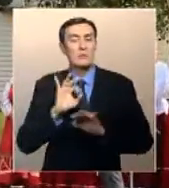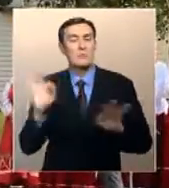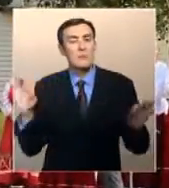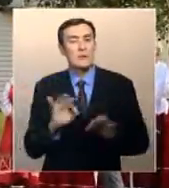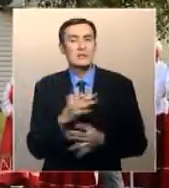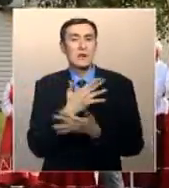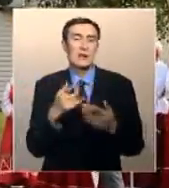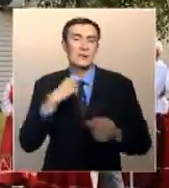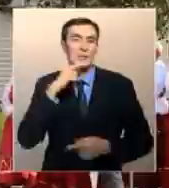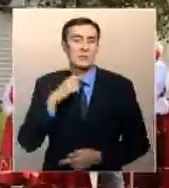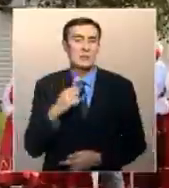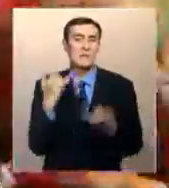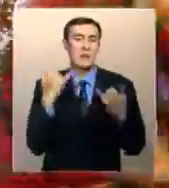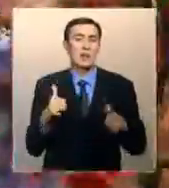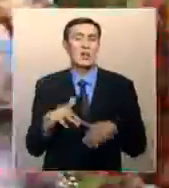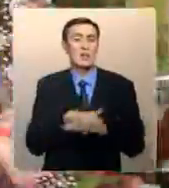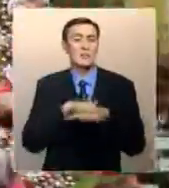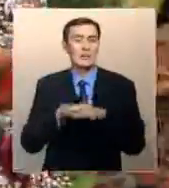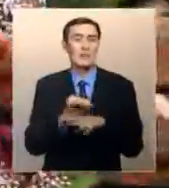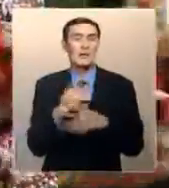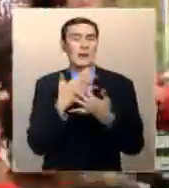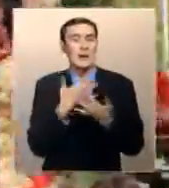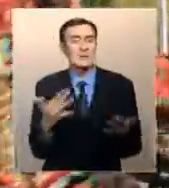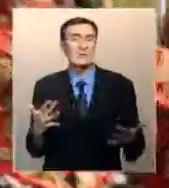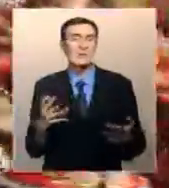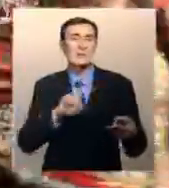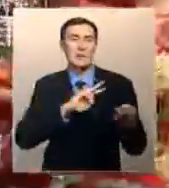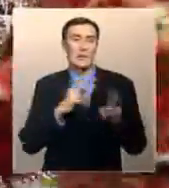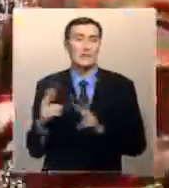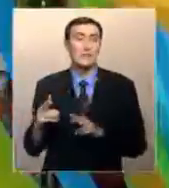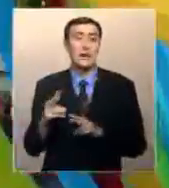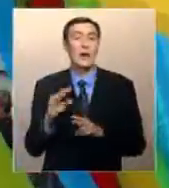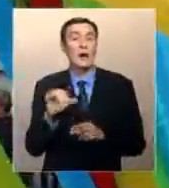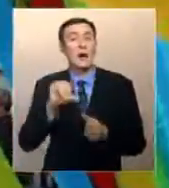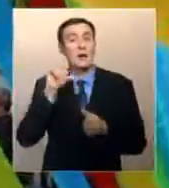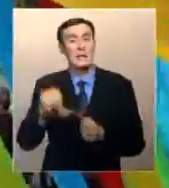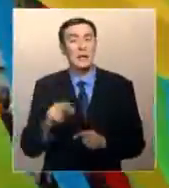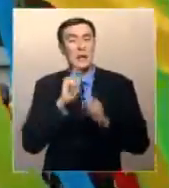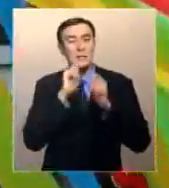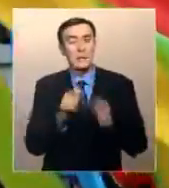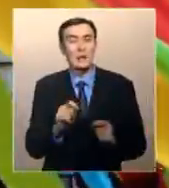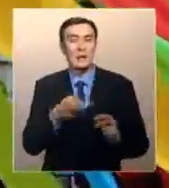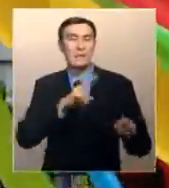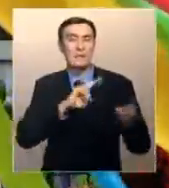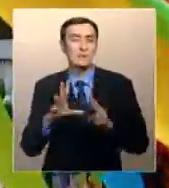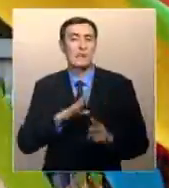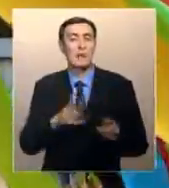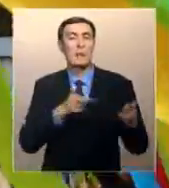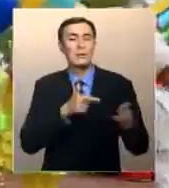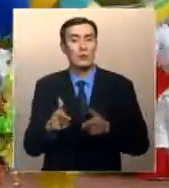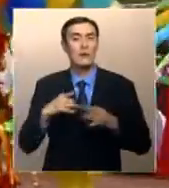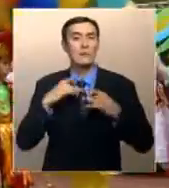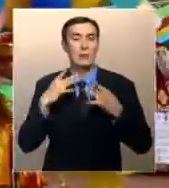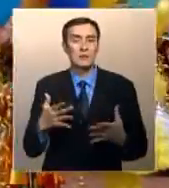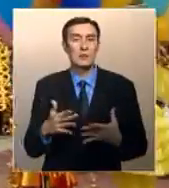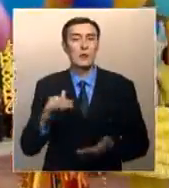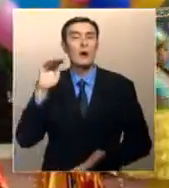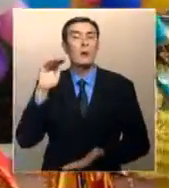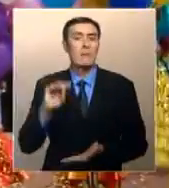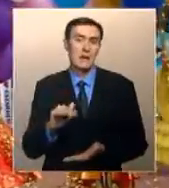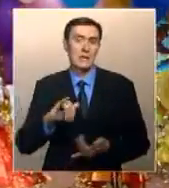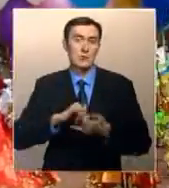всех языках, поражали зрители и разными народными танцами. Отдельный подарок – флешмоб – подготовили к празднику